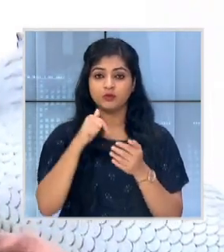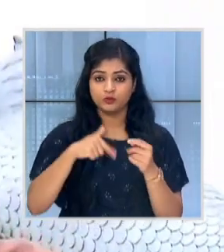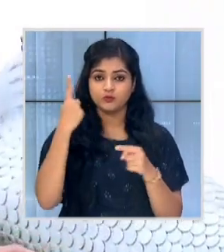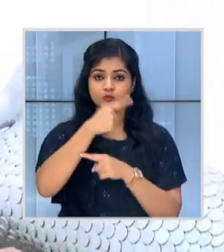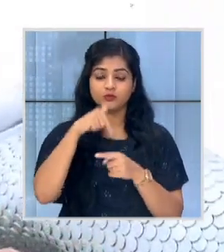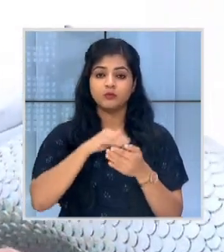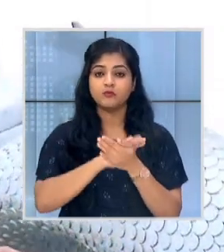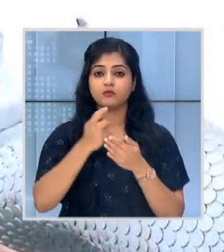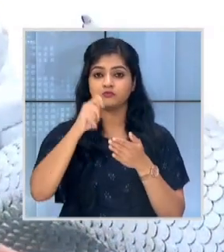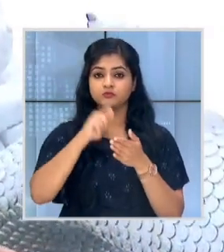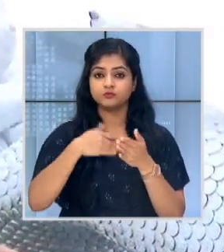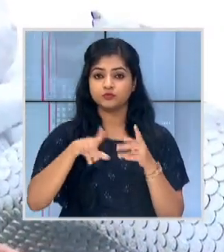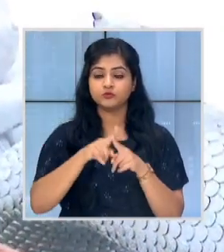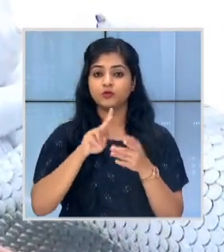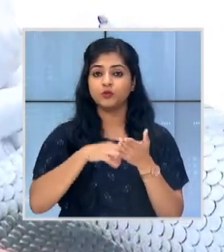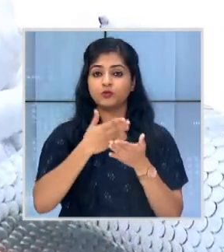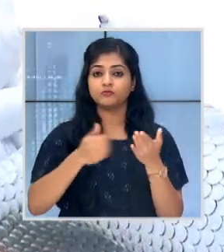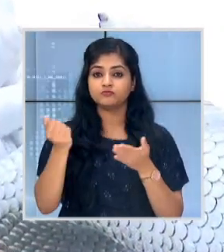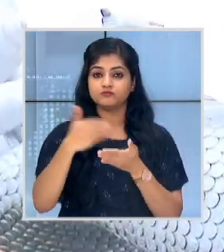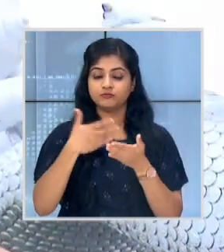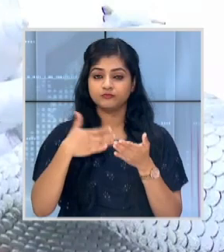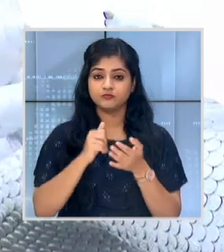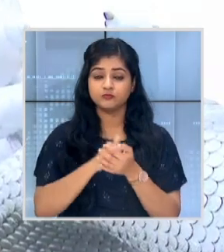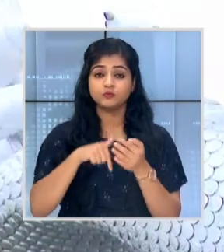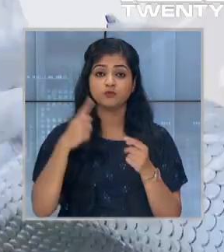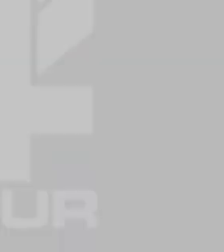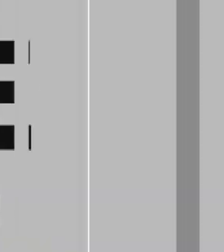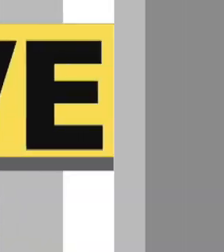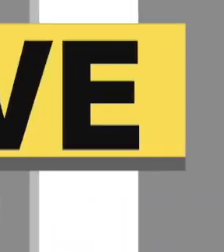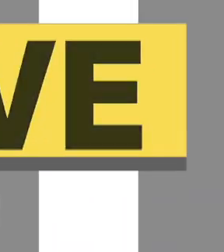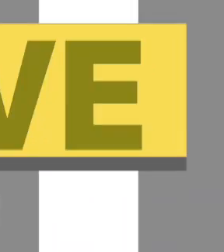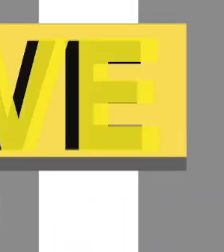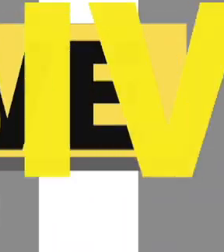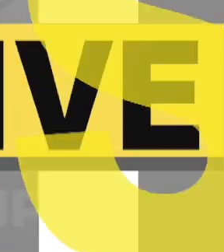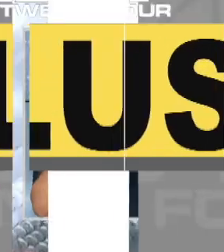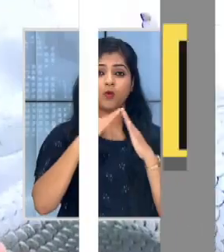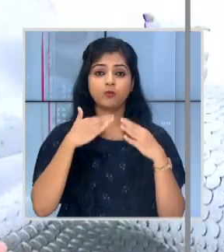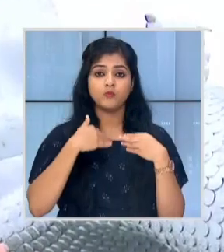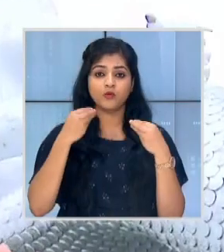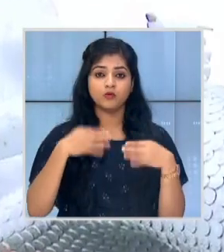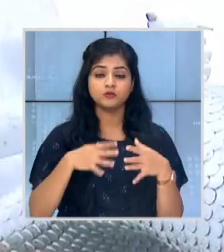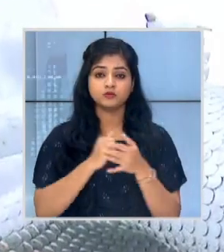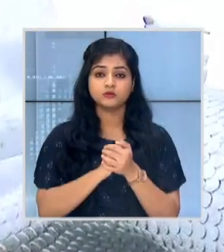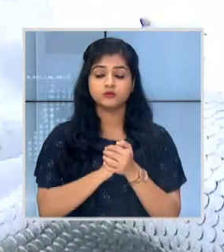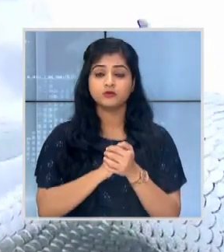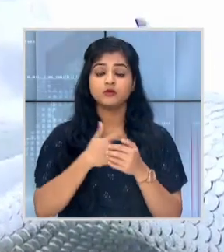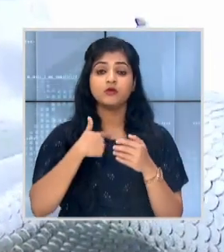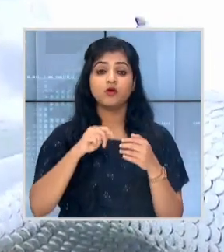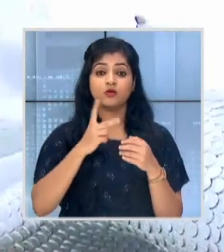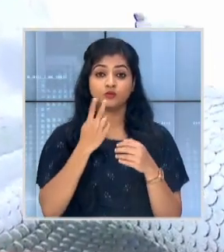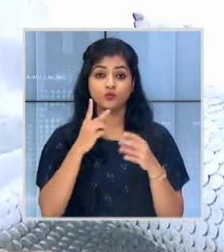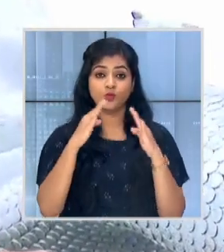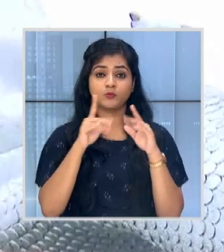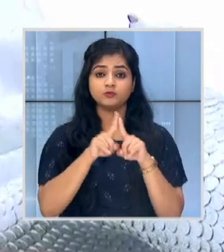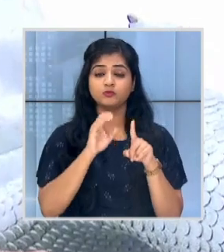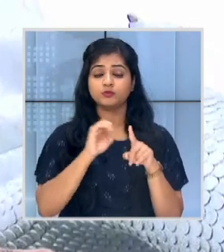അപ്പോൾ അത് ഇന്ന് ഞാൻ വളരെയധികം വേദനയോടുകൂടിയാണ് നിന്നത്. കാരണം എൻ്റെ വീട് നഷ്ടപ്പെട്ടു പോകുക, കാരണം വേറെ മറ്റ് കടപ്പാടങ്ങളൊന്നും എനിക്കില്ല.